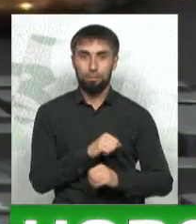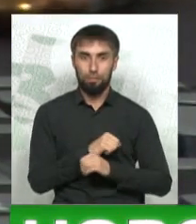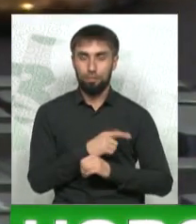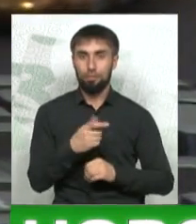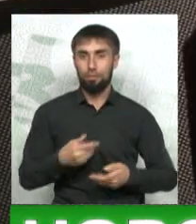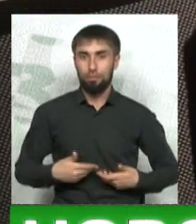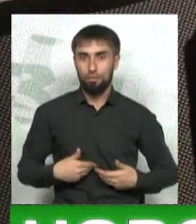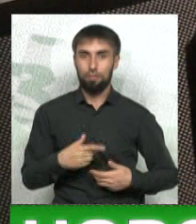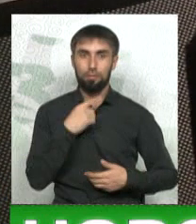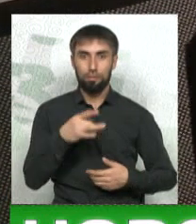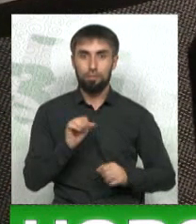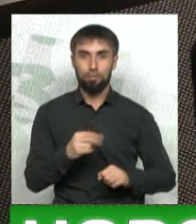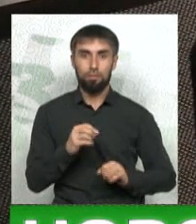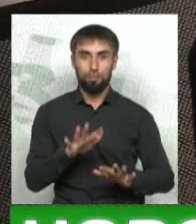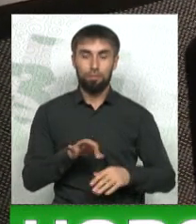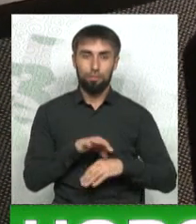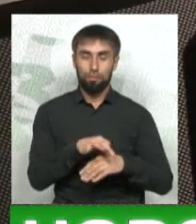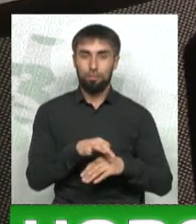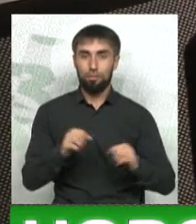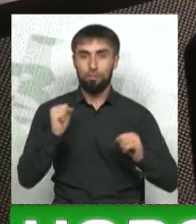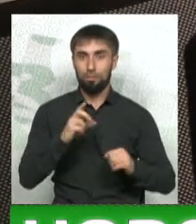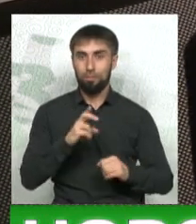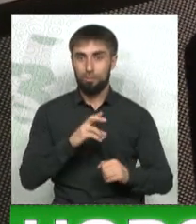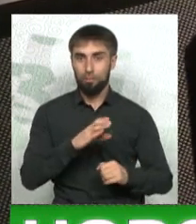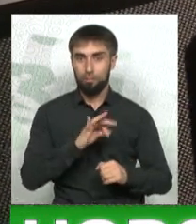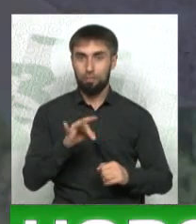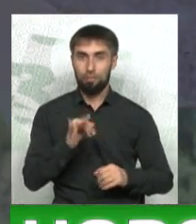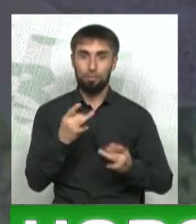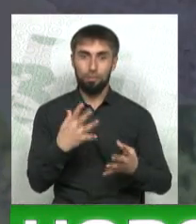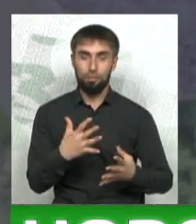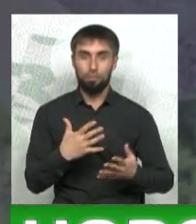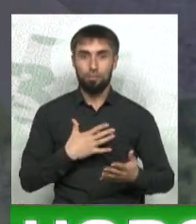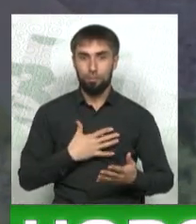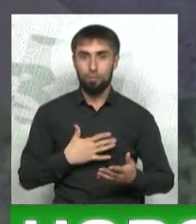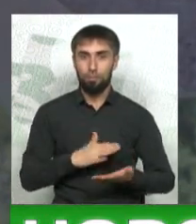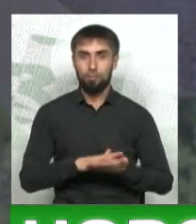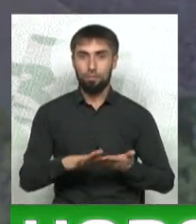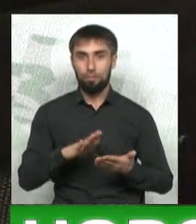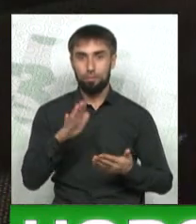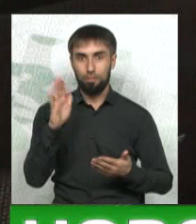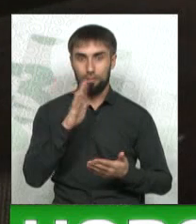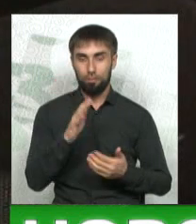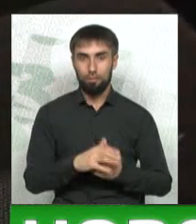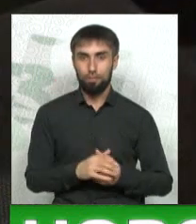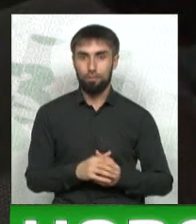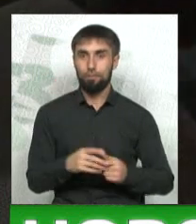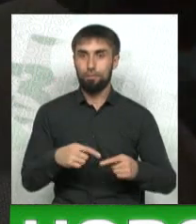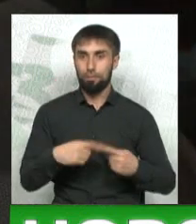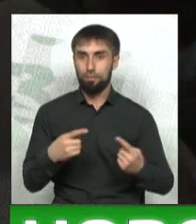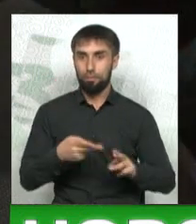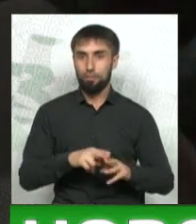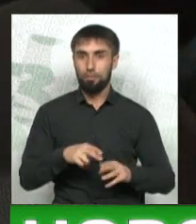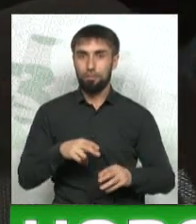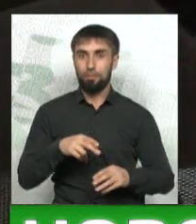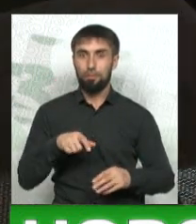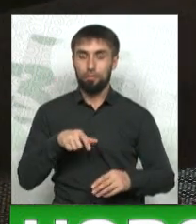где жители республики смогут не только проходить спортивные сборы, но и просто подышать чистым воздухом. Развитая дорожно-тропиночная